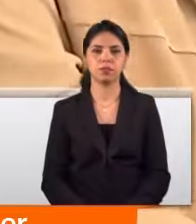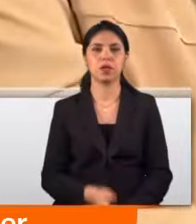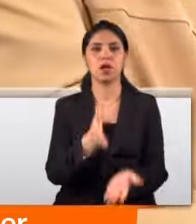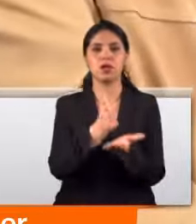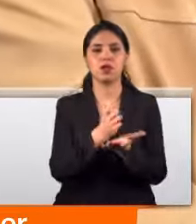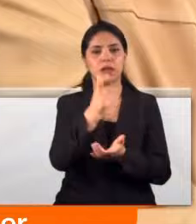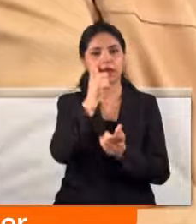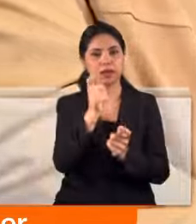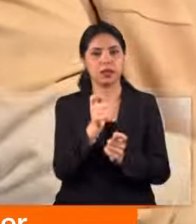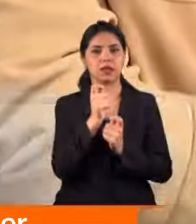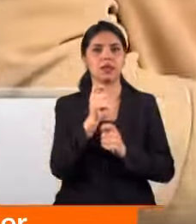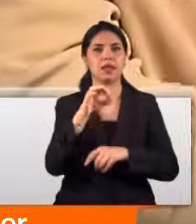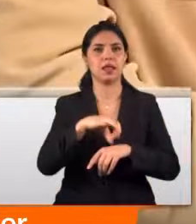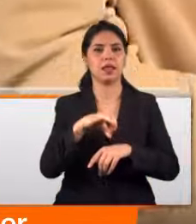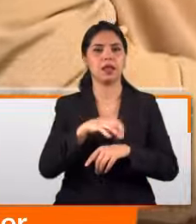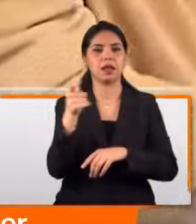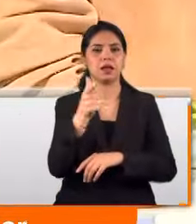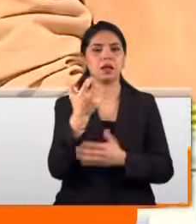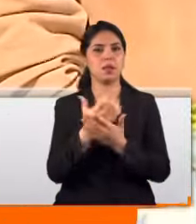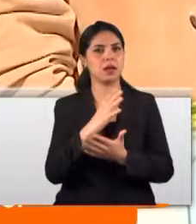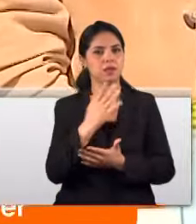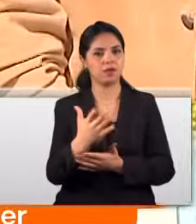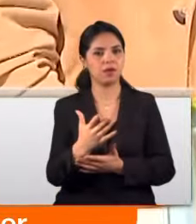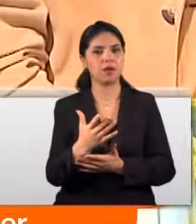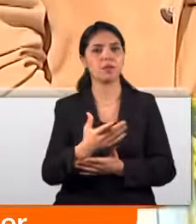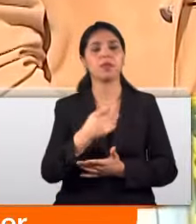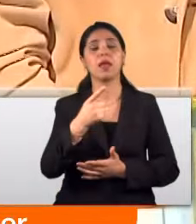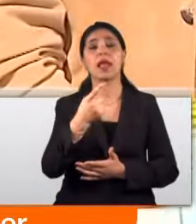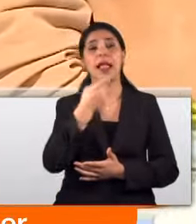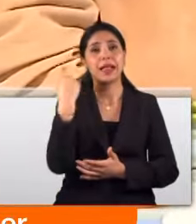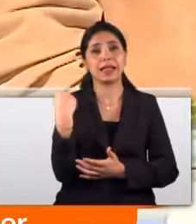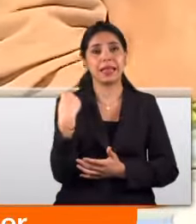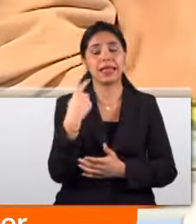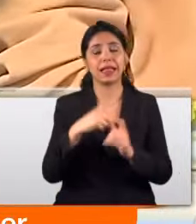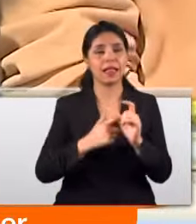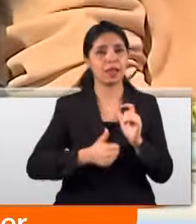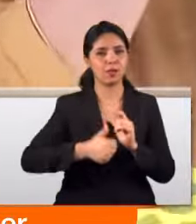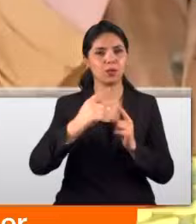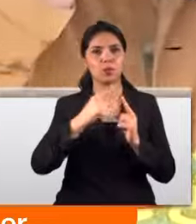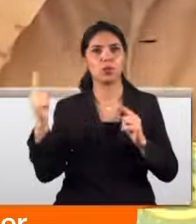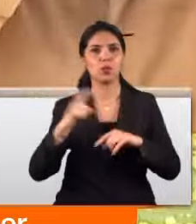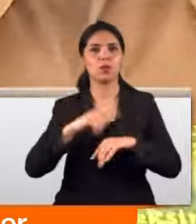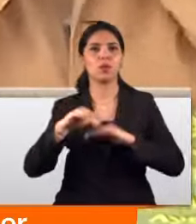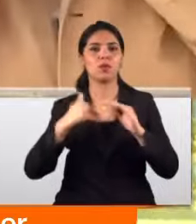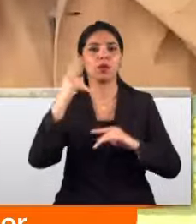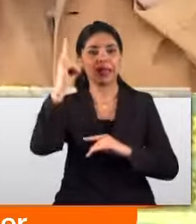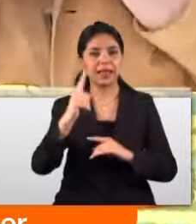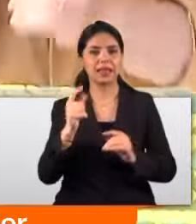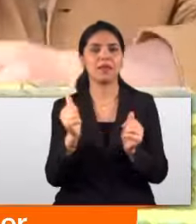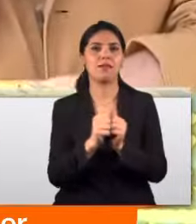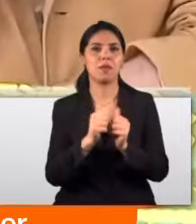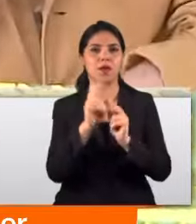Cenazede dikkat çeken anlar da kameralara yansıdı. Halef Selef Genel Başkanlar uzun bir aranın ardından ilk kez yan yana